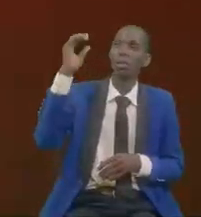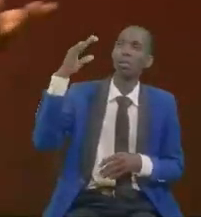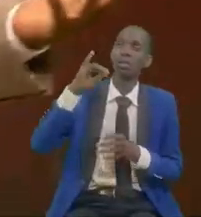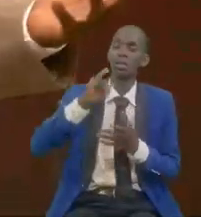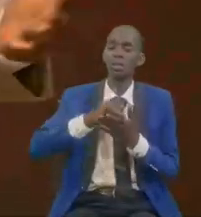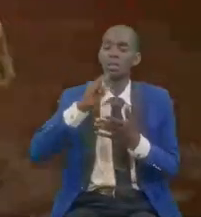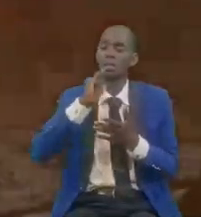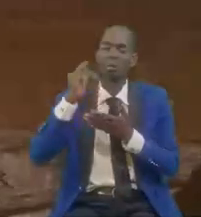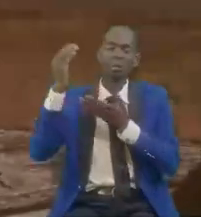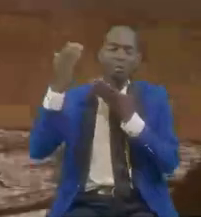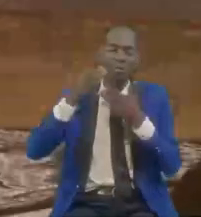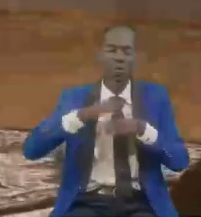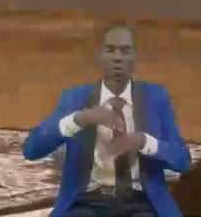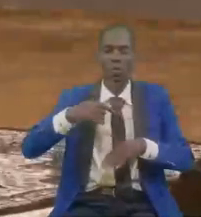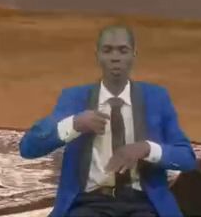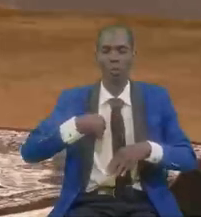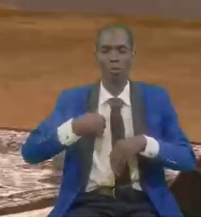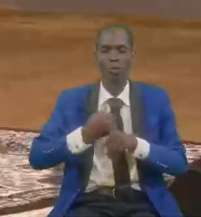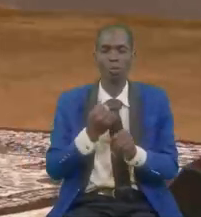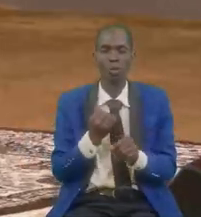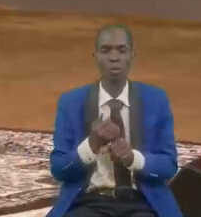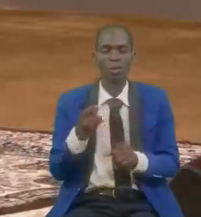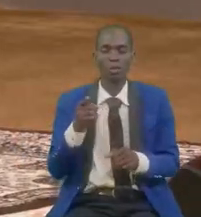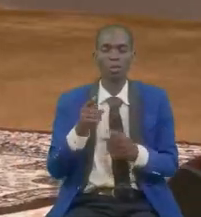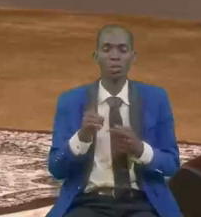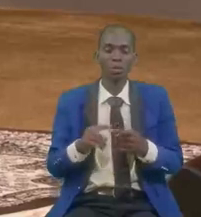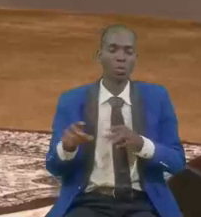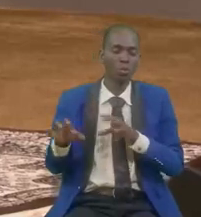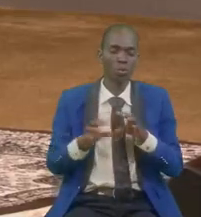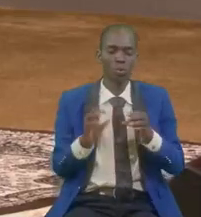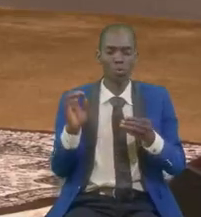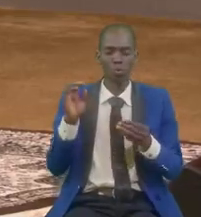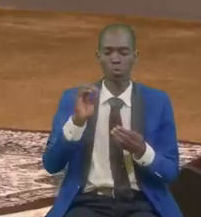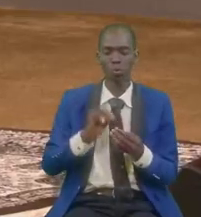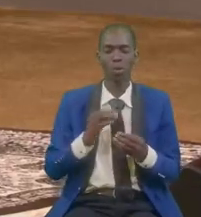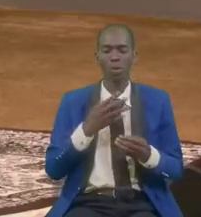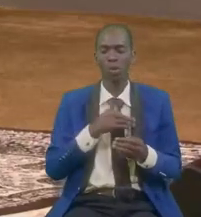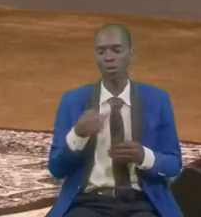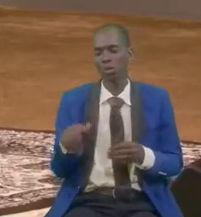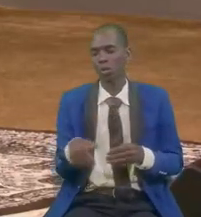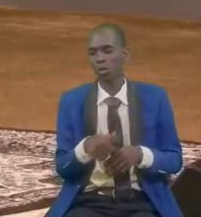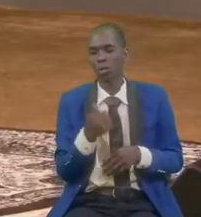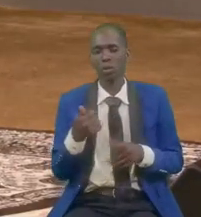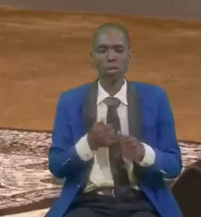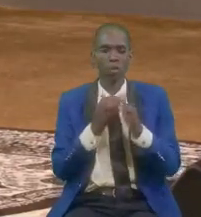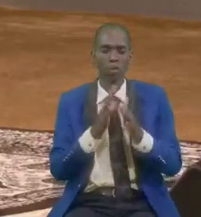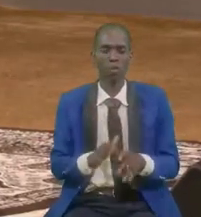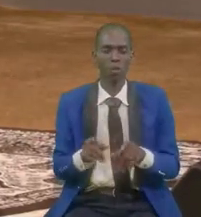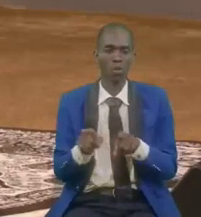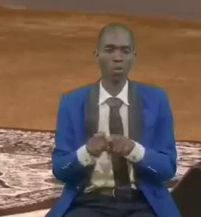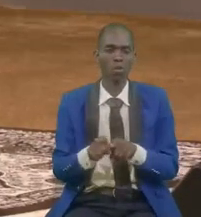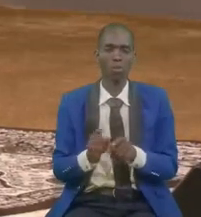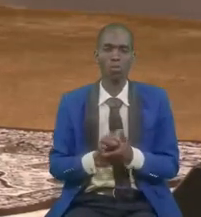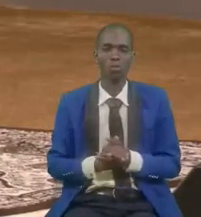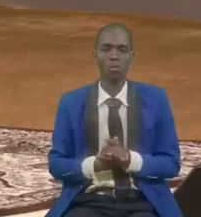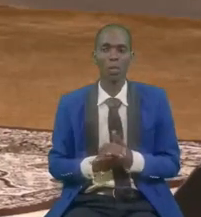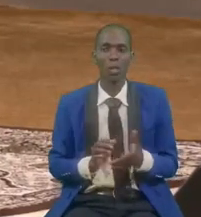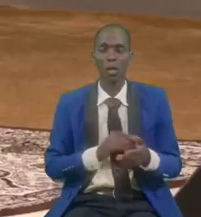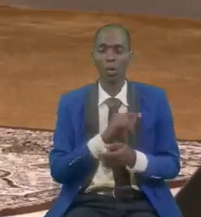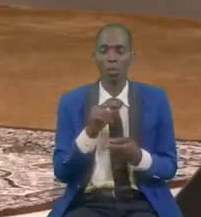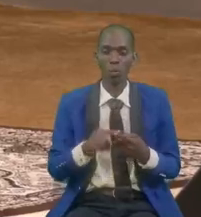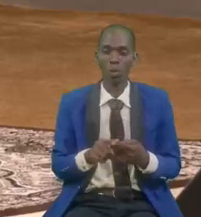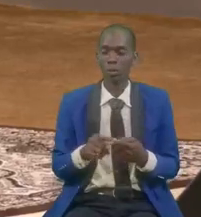a fait de lui de faire plus que les autres apôtres ensemble. Et lorsqu'il